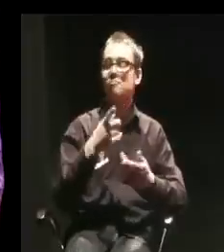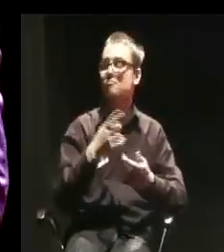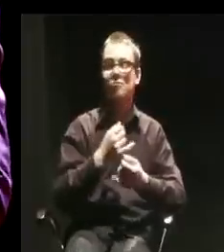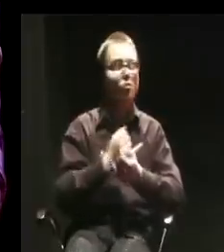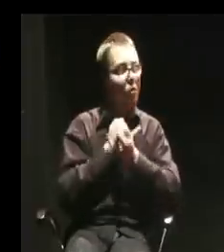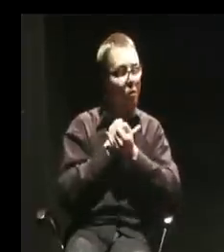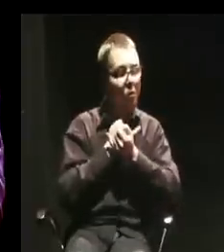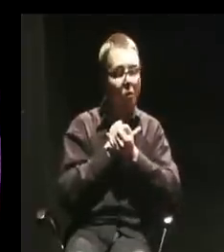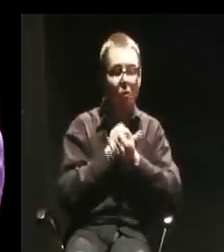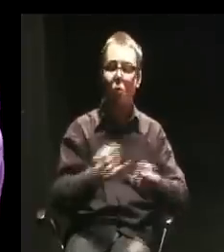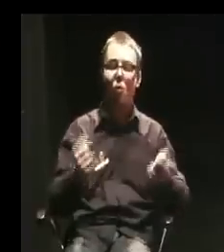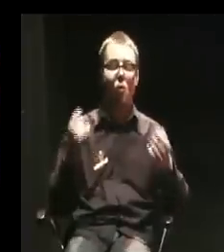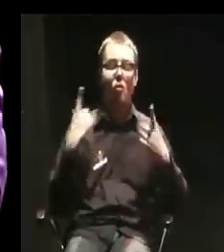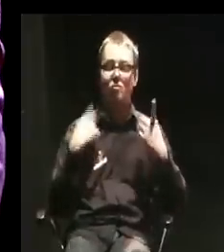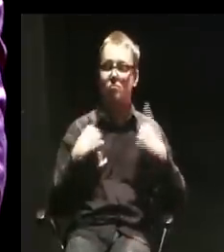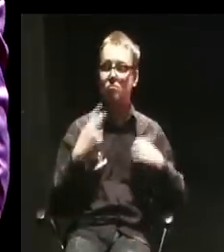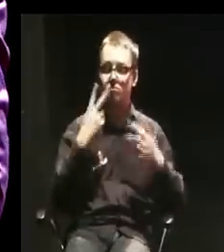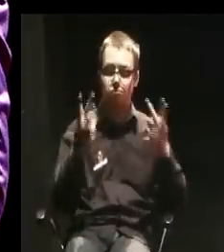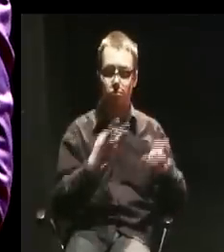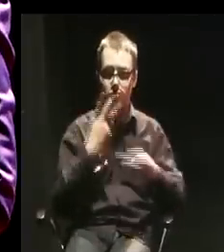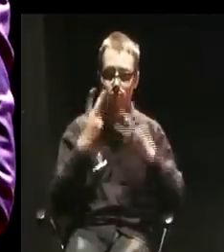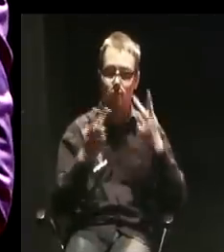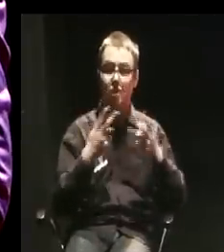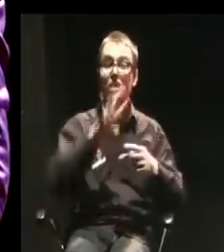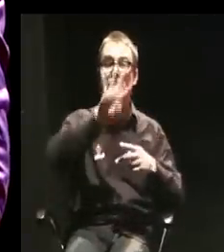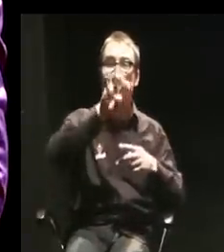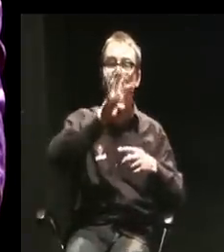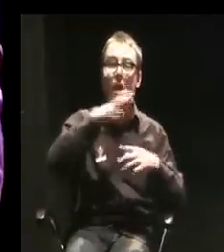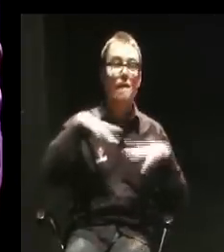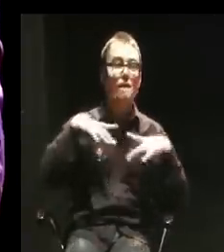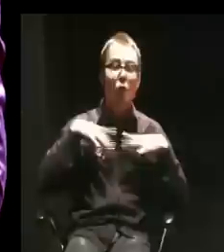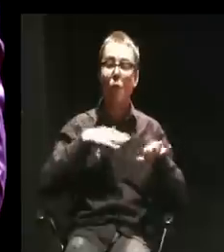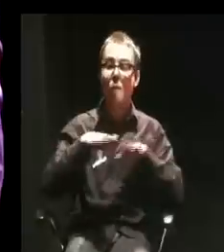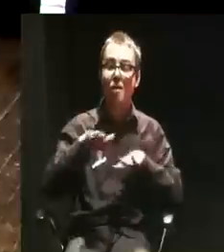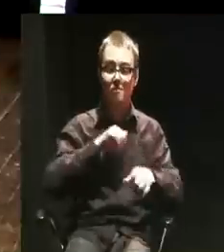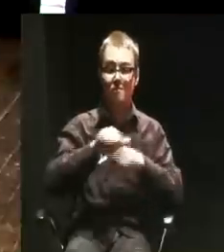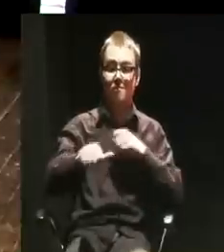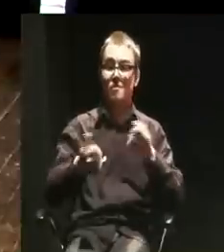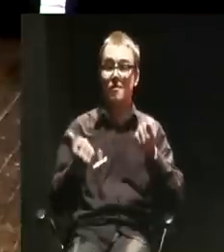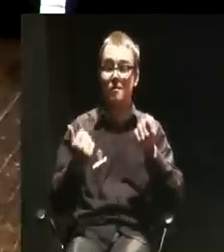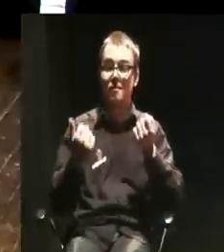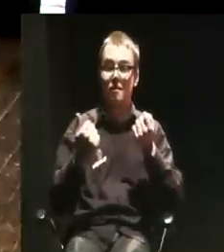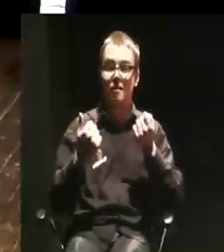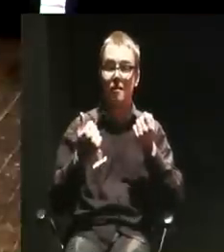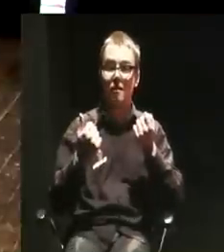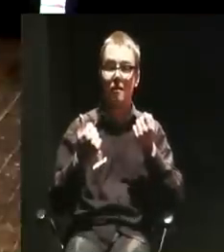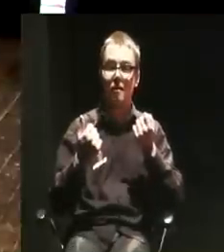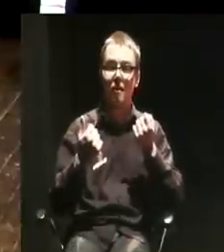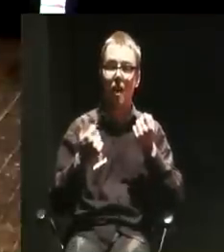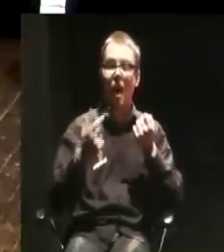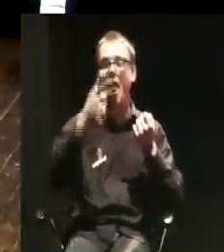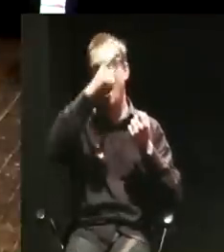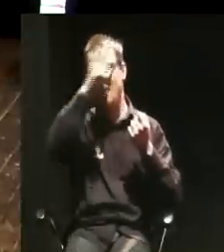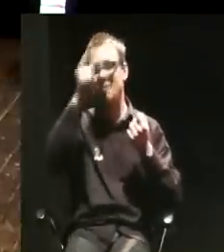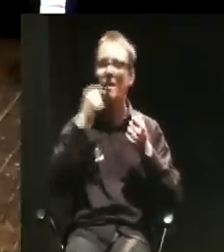które pracują w CAD-zie. 400 wakatów. A mówi się, że jest duże